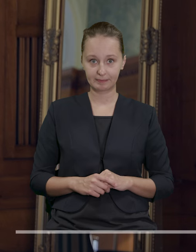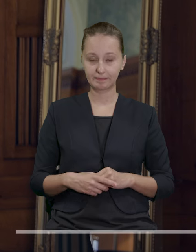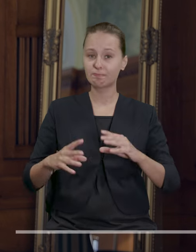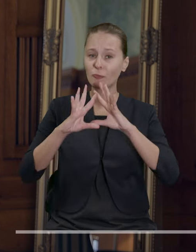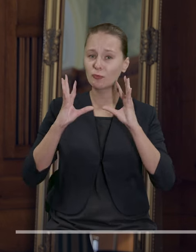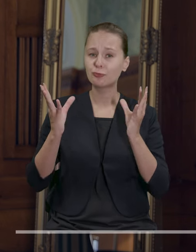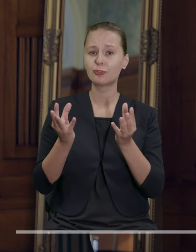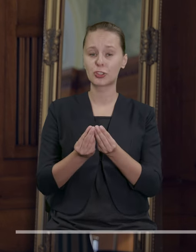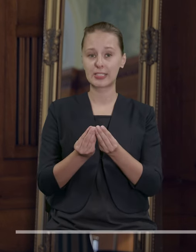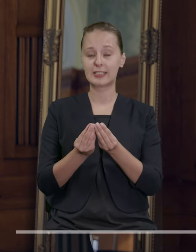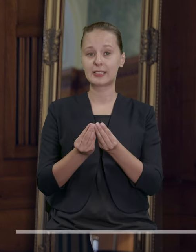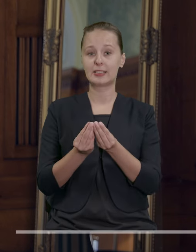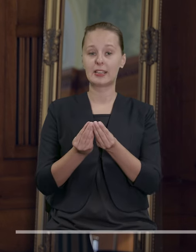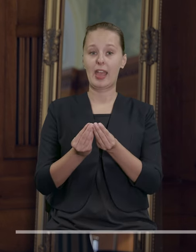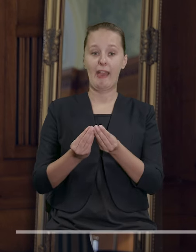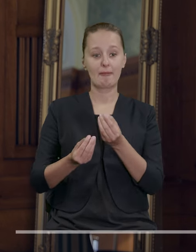Kontynuowaliśmy wszystkie